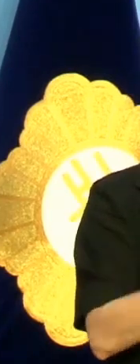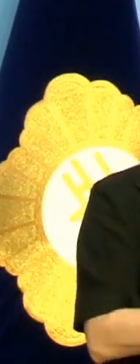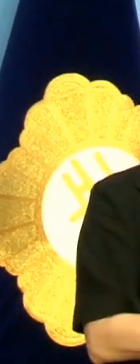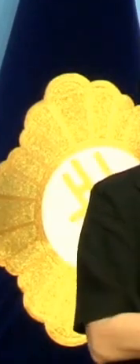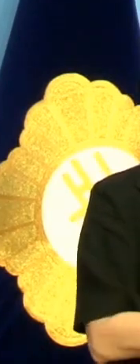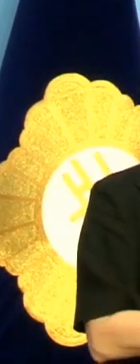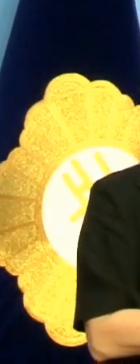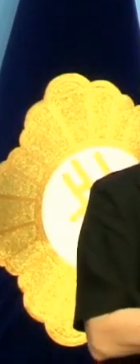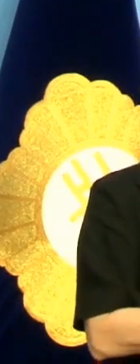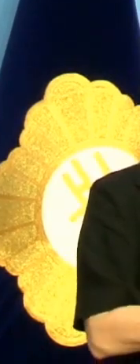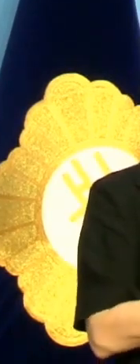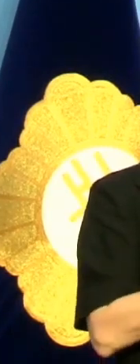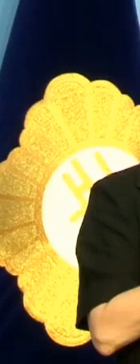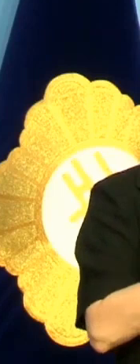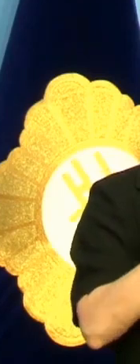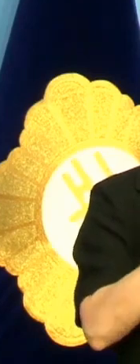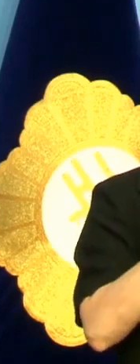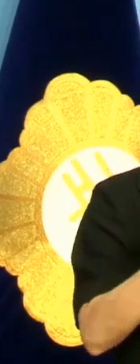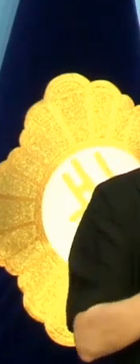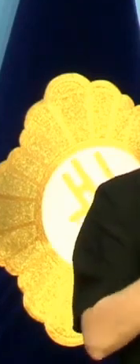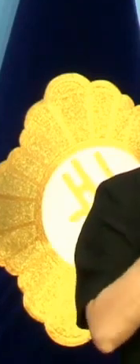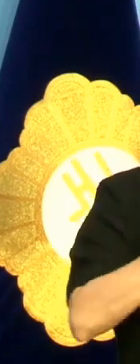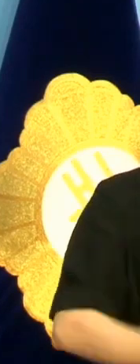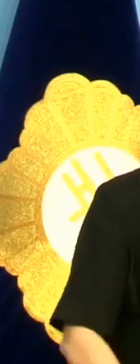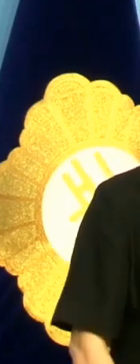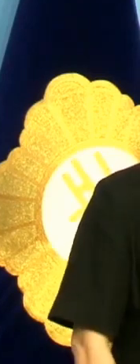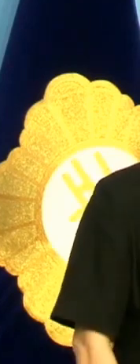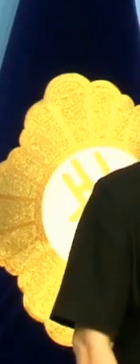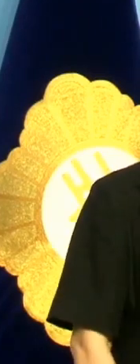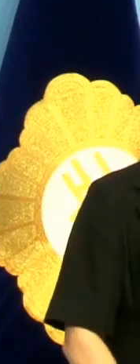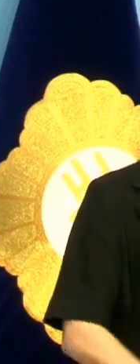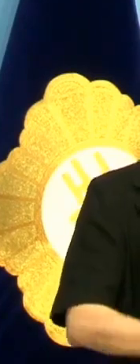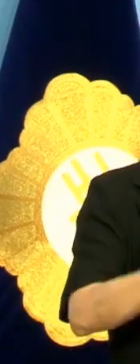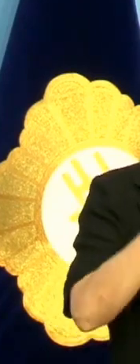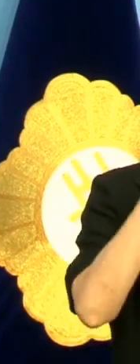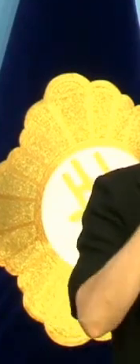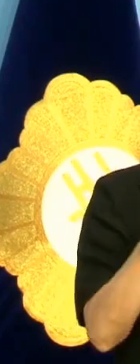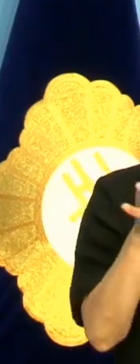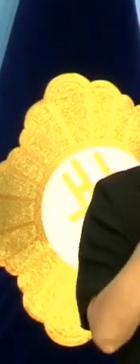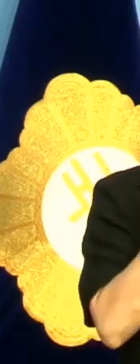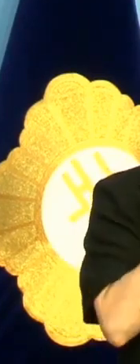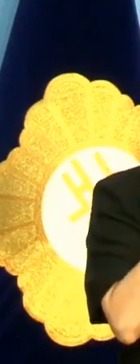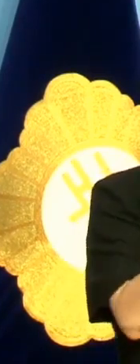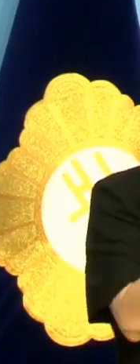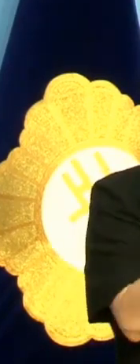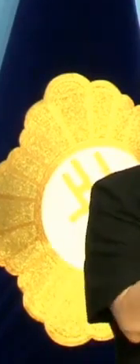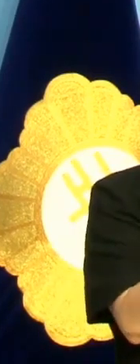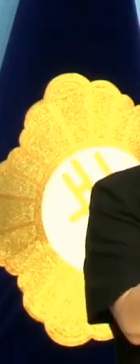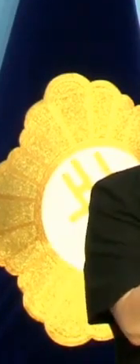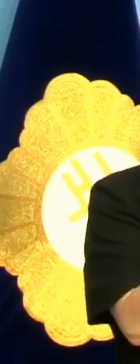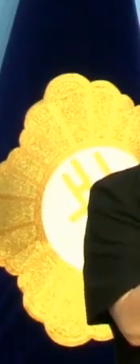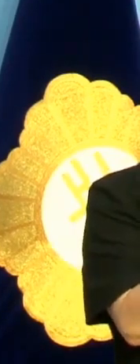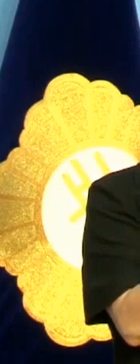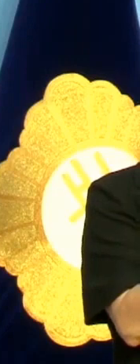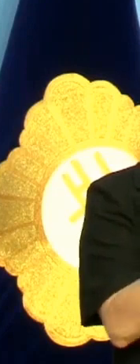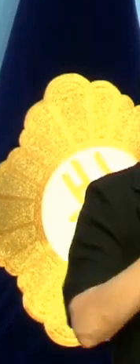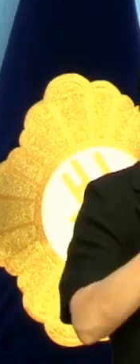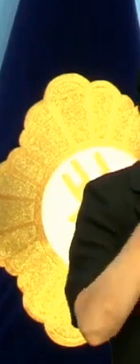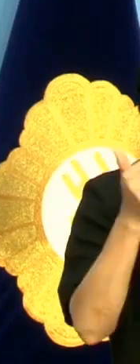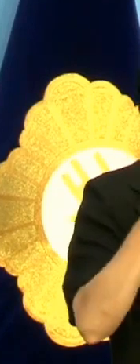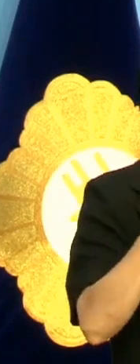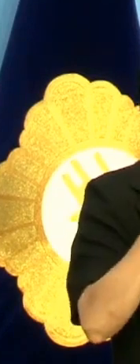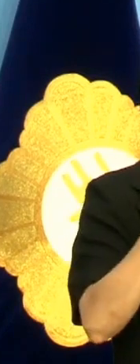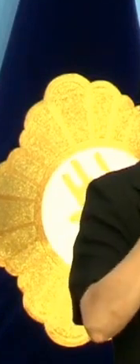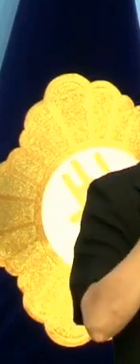국민들께 해 주시기 바랍니다 앞서서 대변인 께서 잠깐 얘기를 하셨는데 저는 국회의원